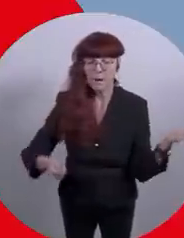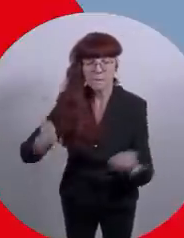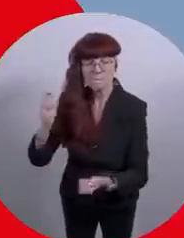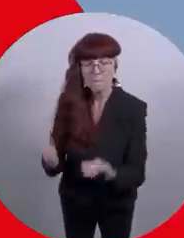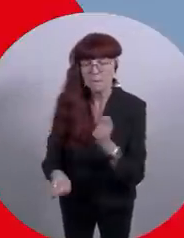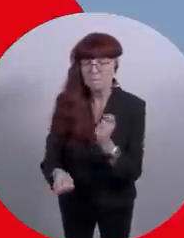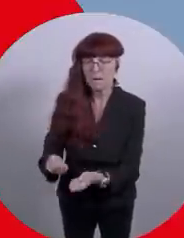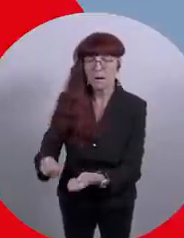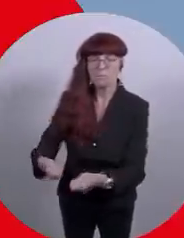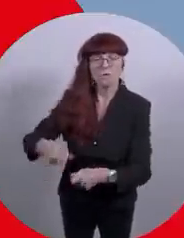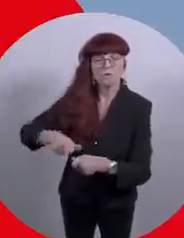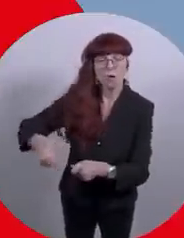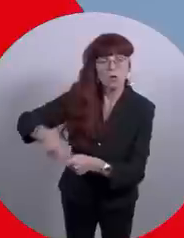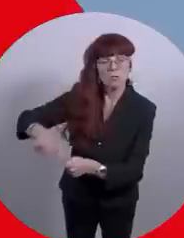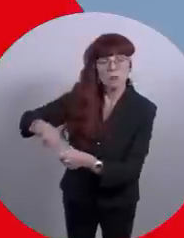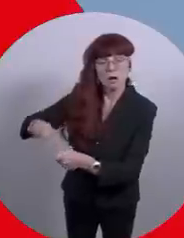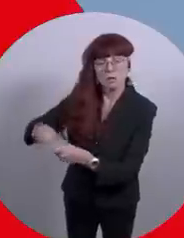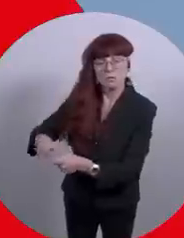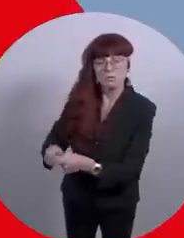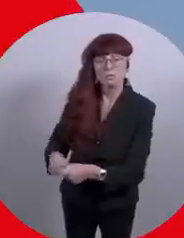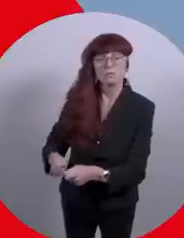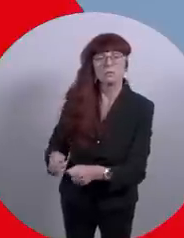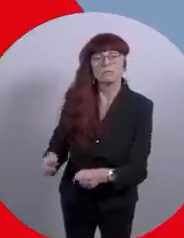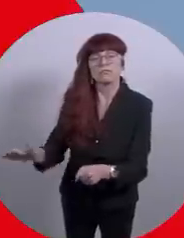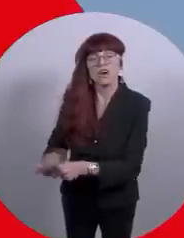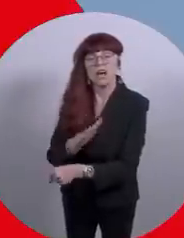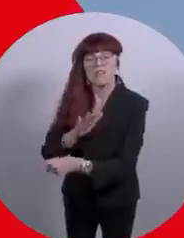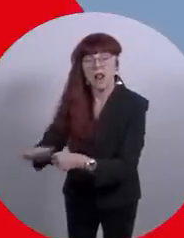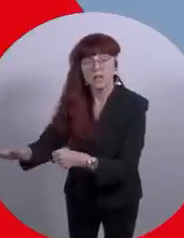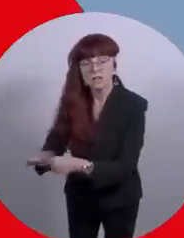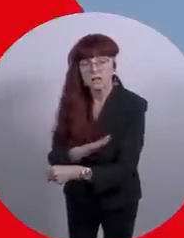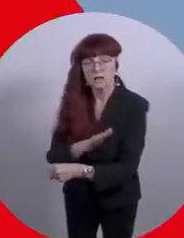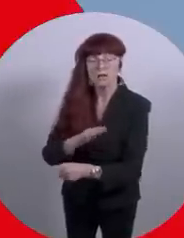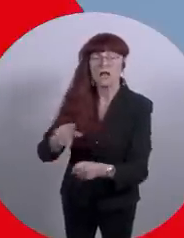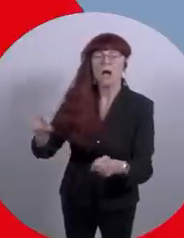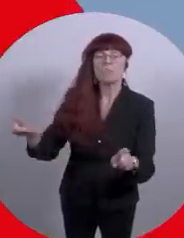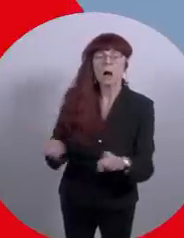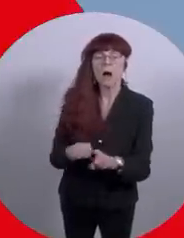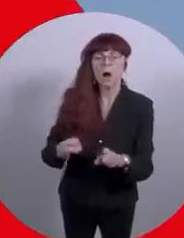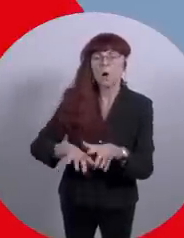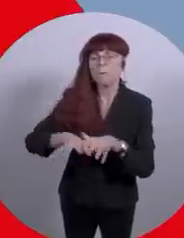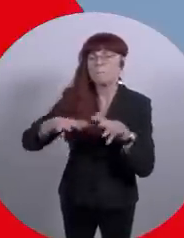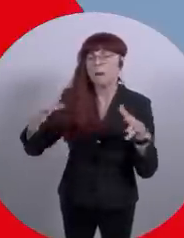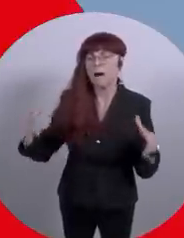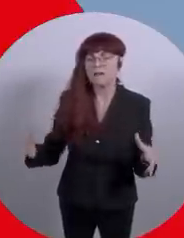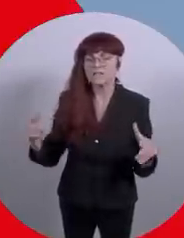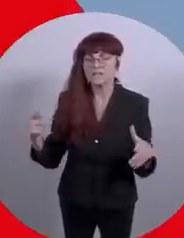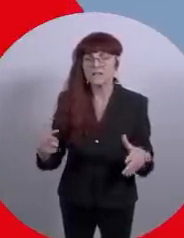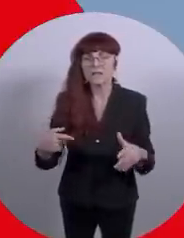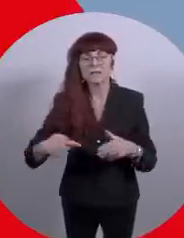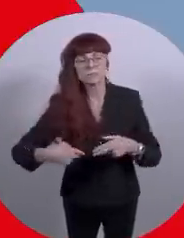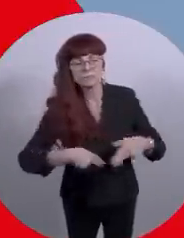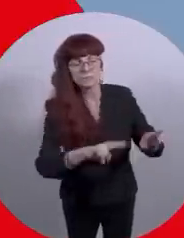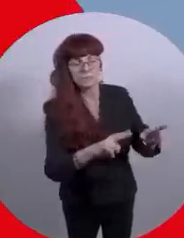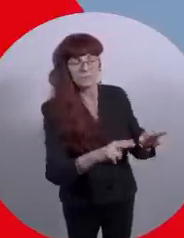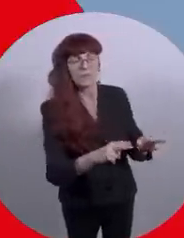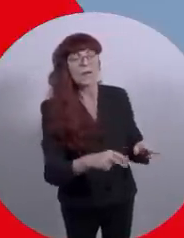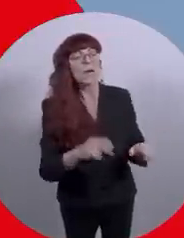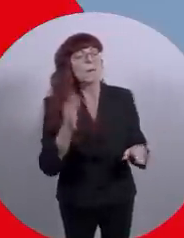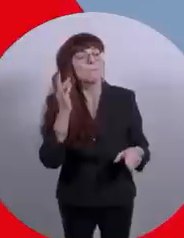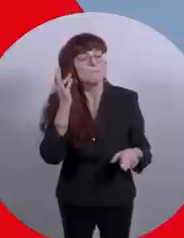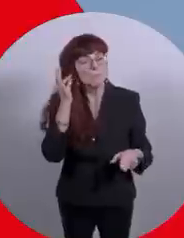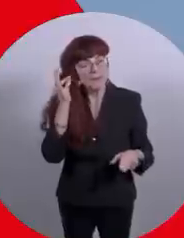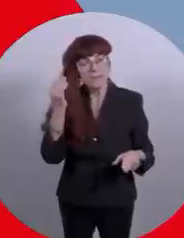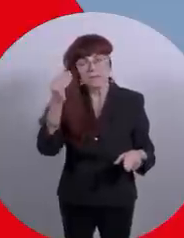gefoltert vergewaltigt und massenweise in Mädchen Schulen vergiftet